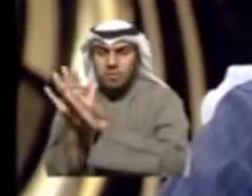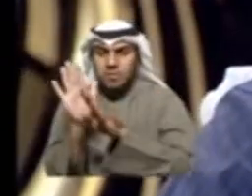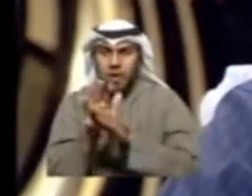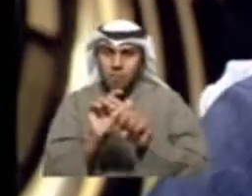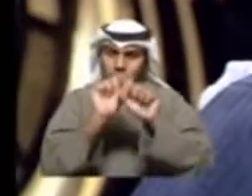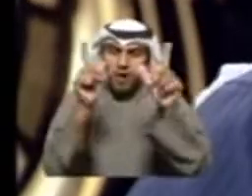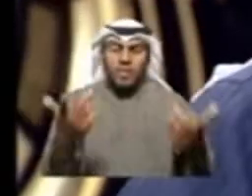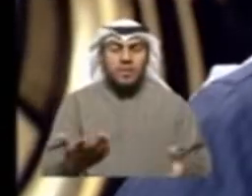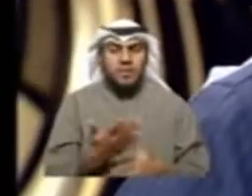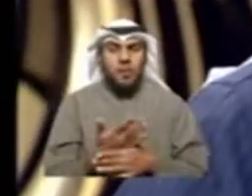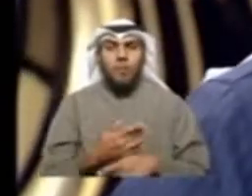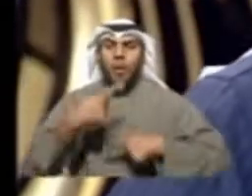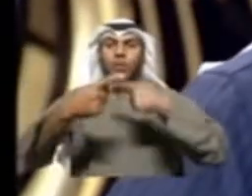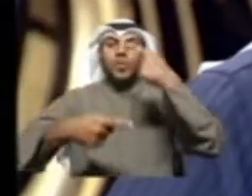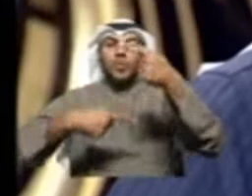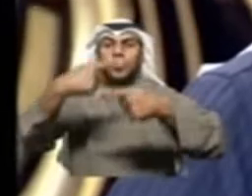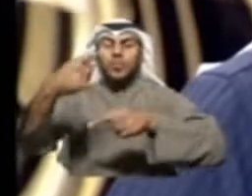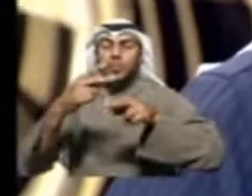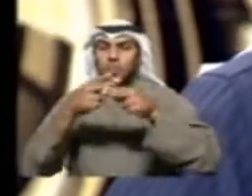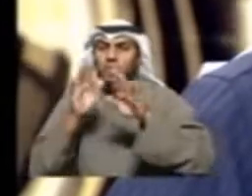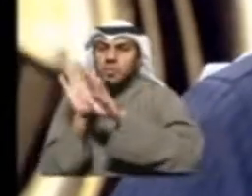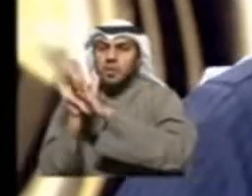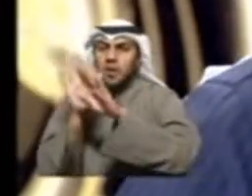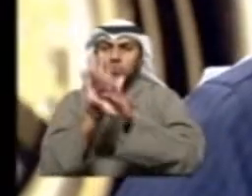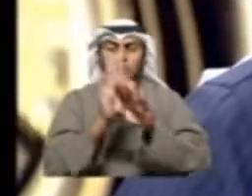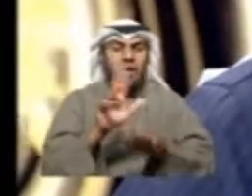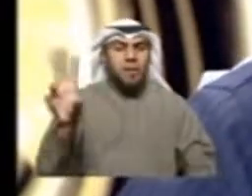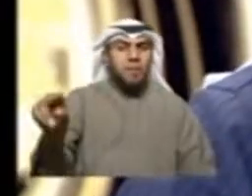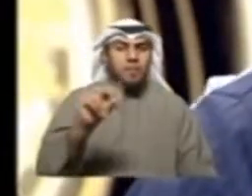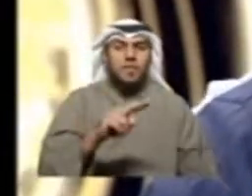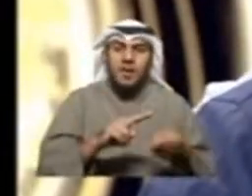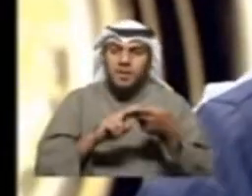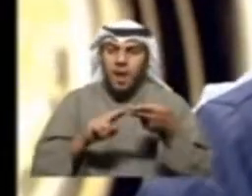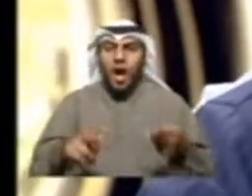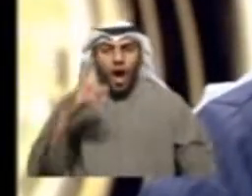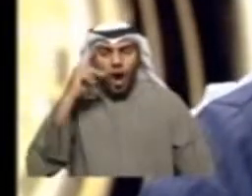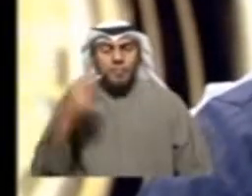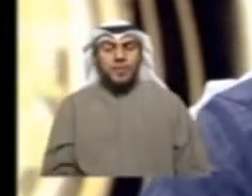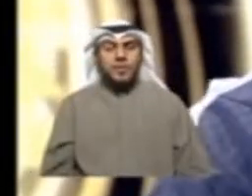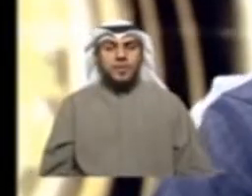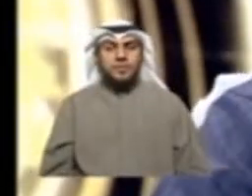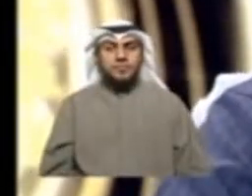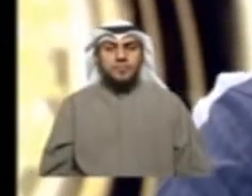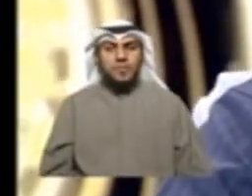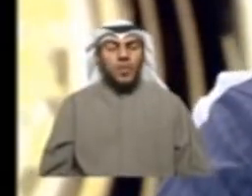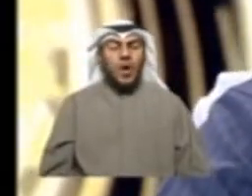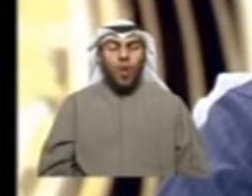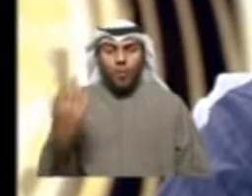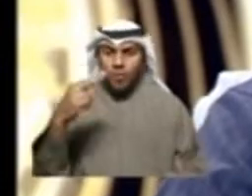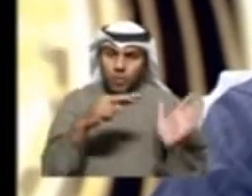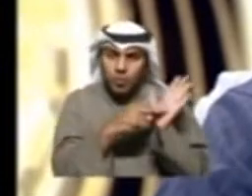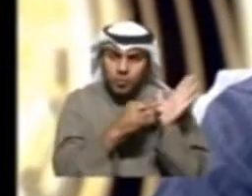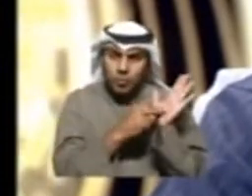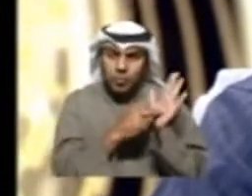التي دائما ما كانت حمام السلام وكانت داعمة للأشقاء سواء في سوريا أو في